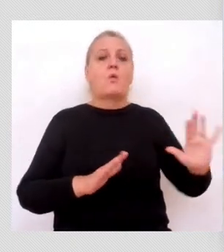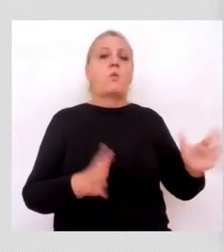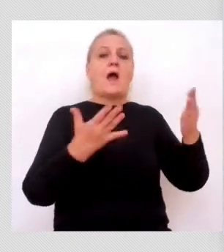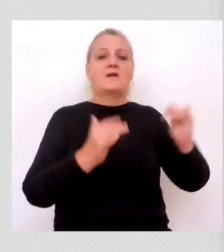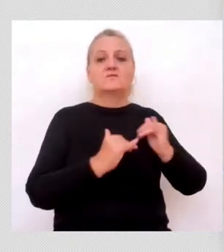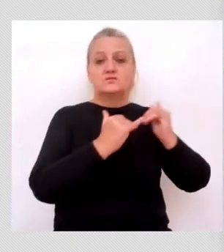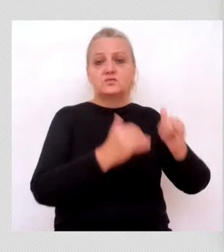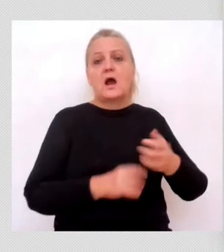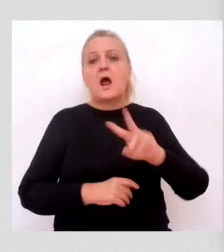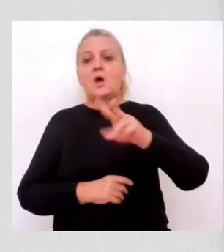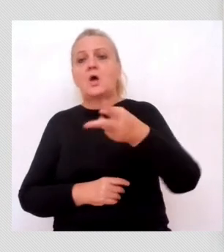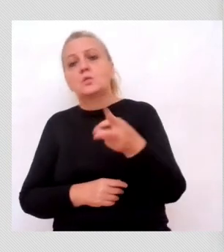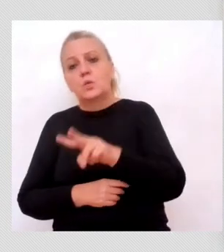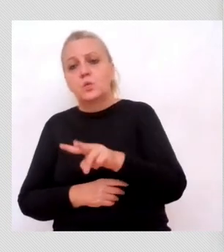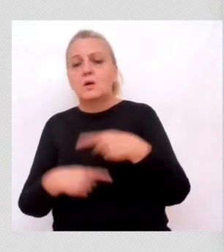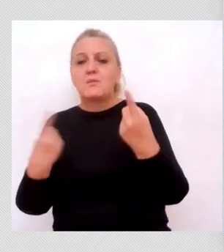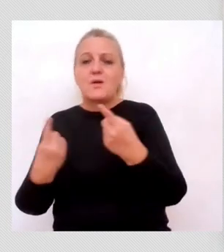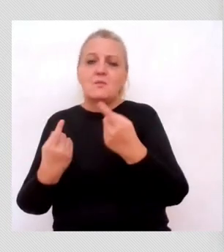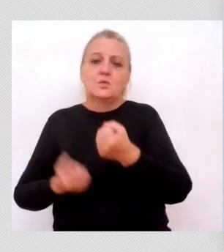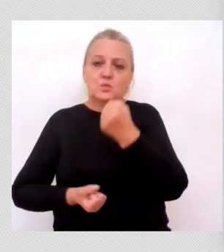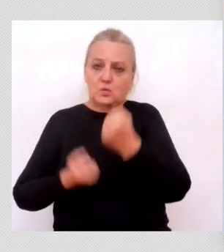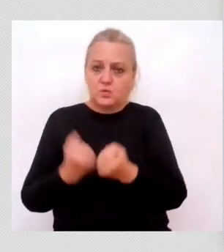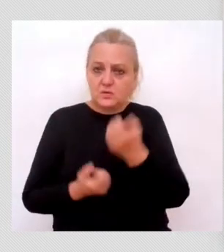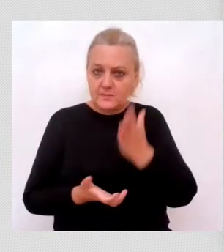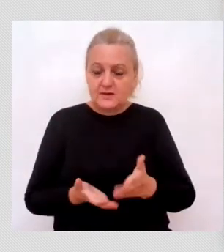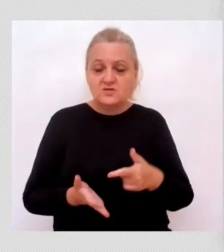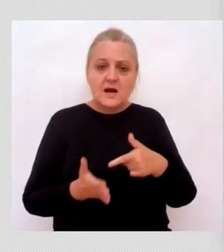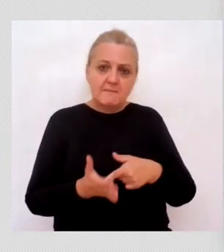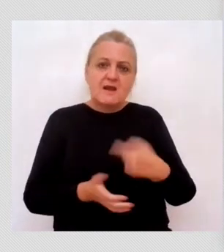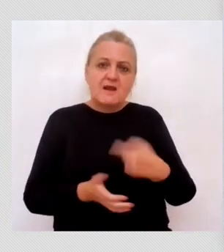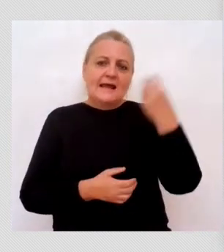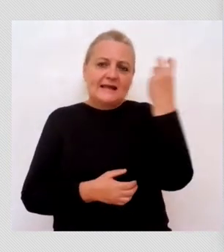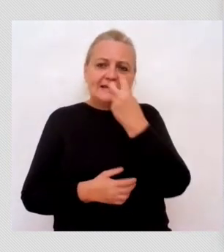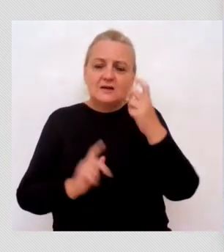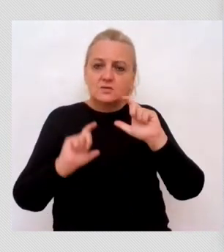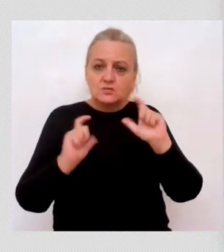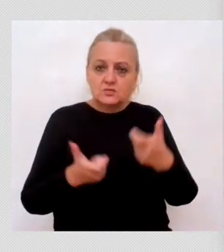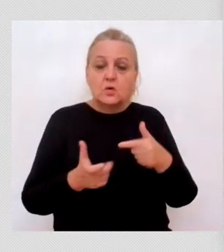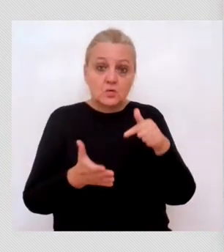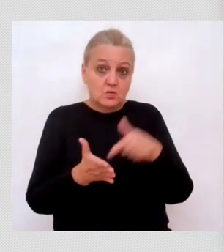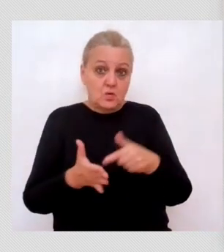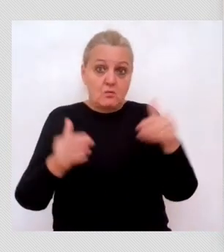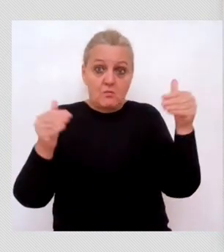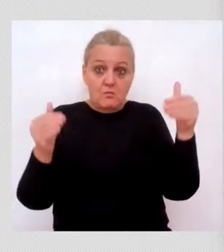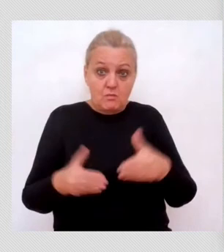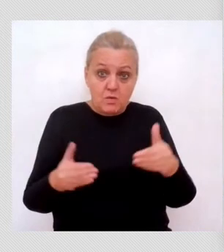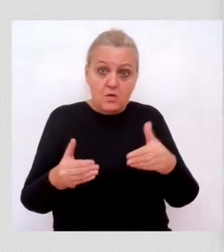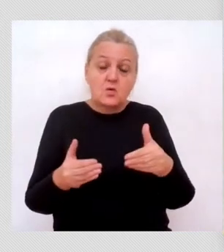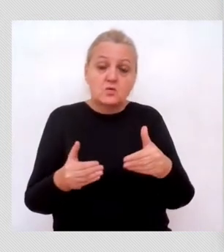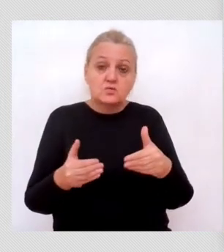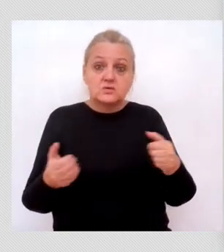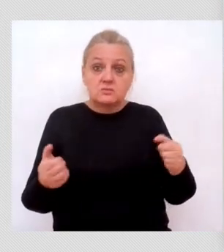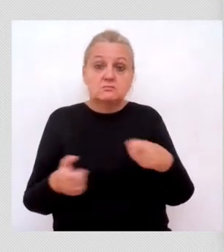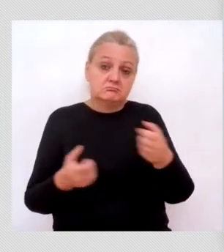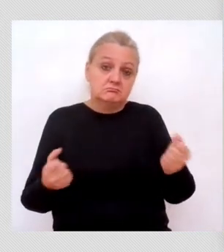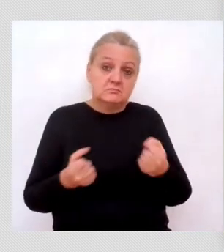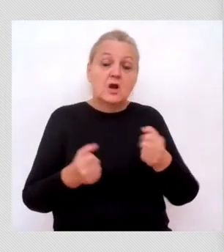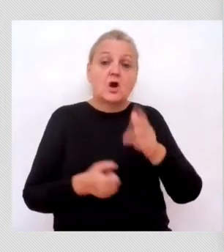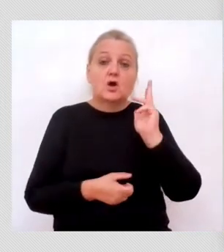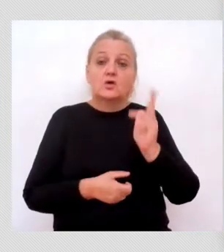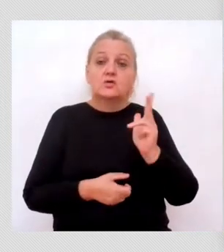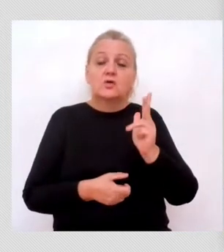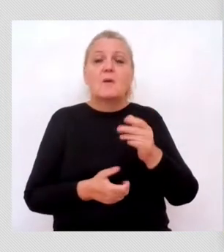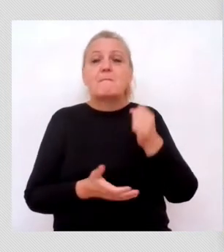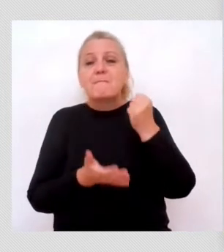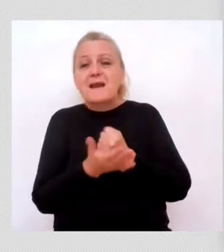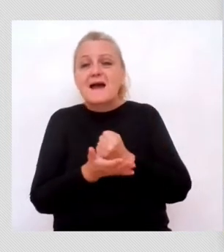górki. Więc mnie by interesowało i to byłby może jakiś wkład tych, którzy się mniej znają na kwestiach